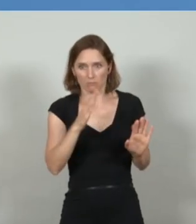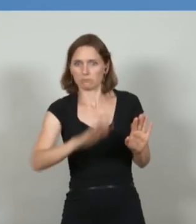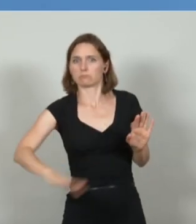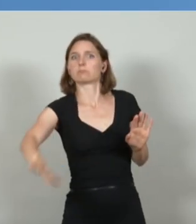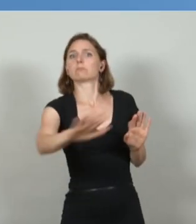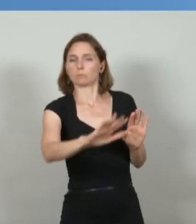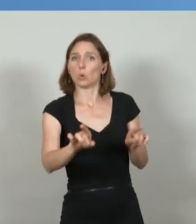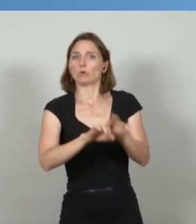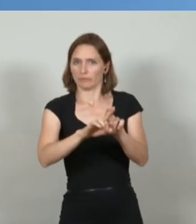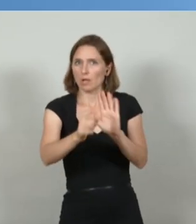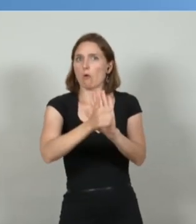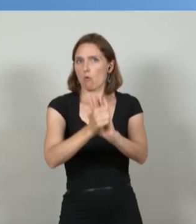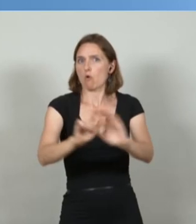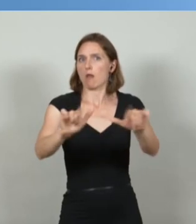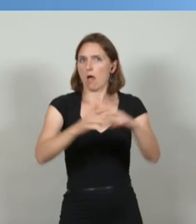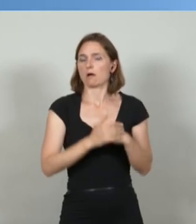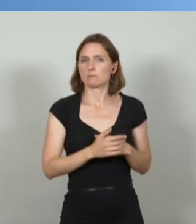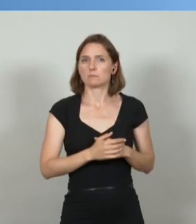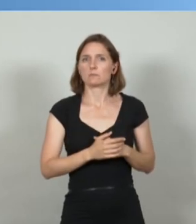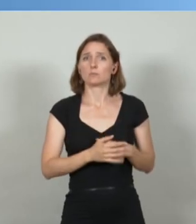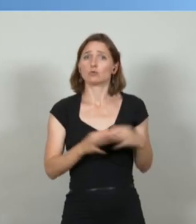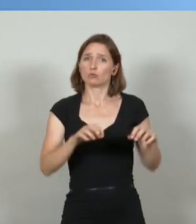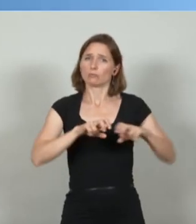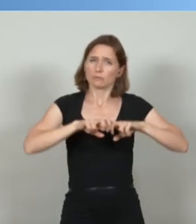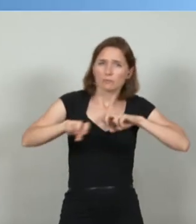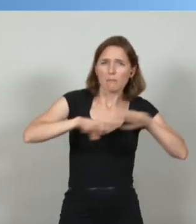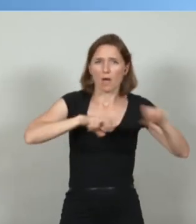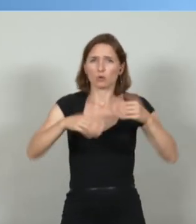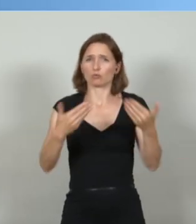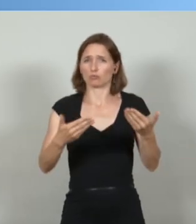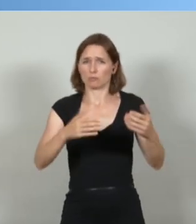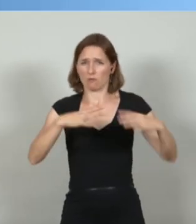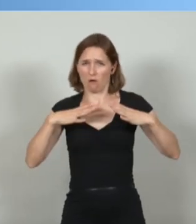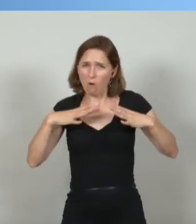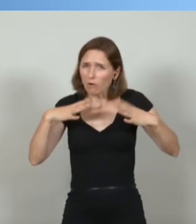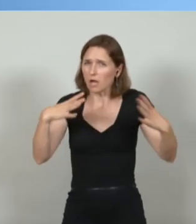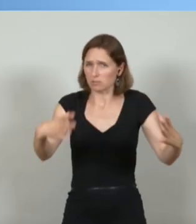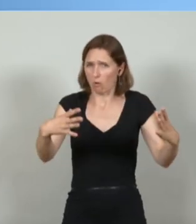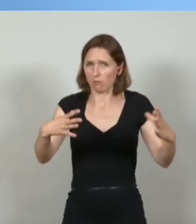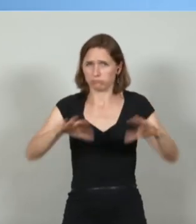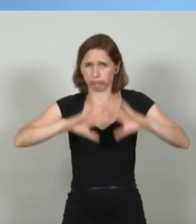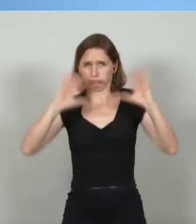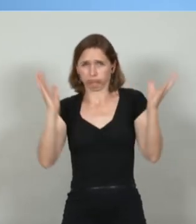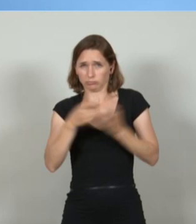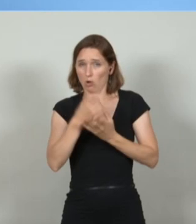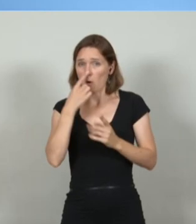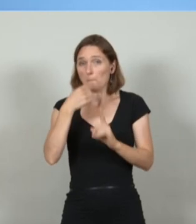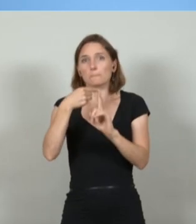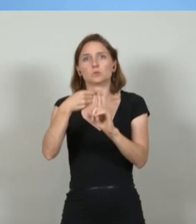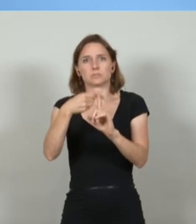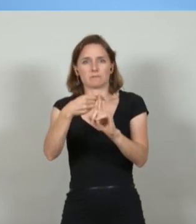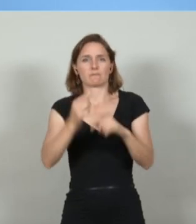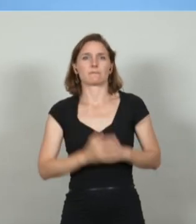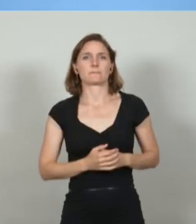et qu'en tout cas la démarche aujourd'hui engagée et plutôt positive et que la